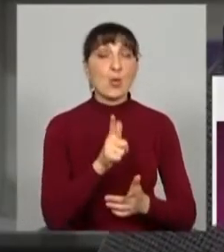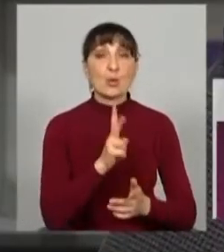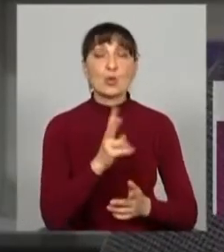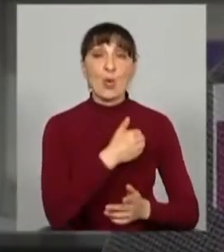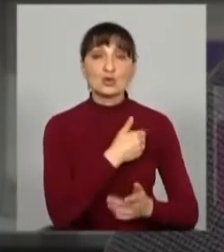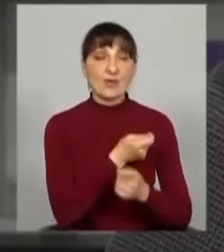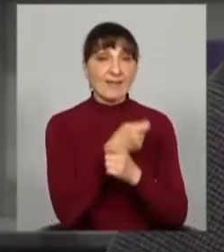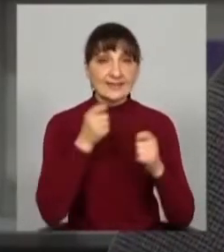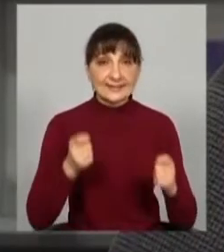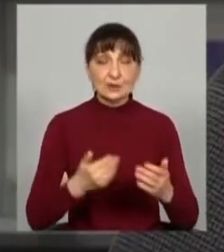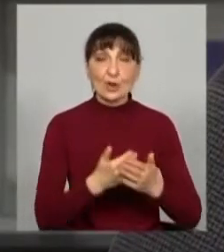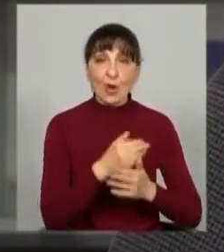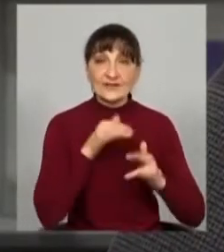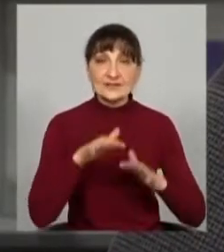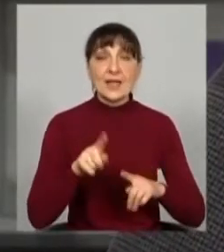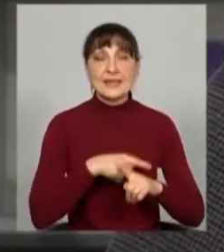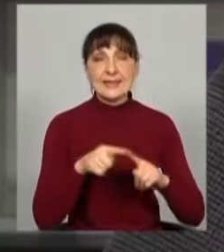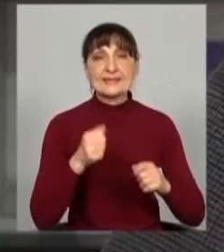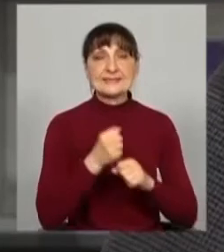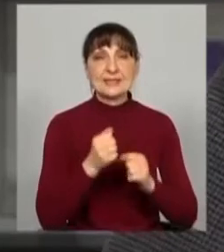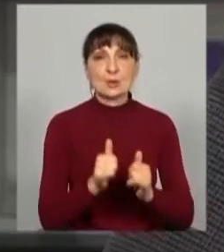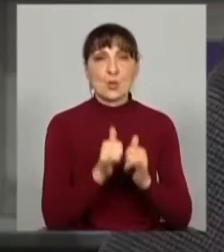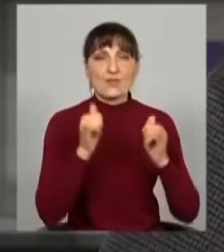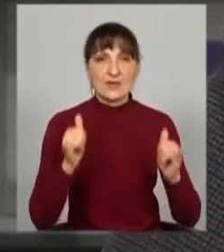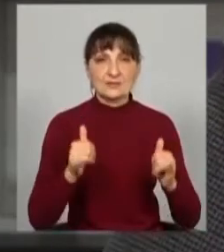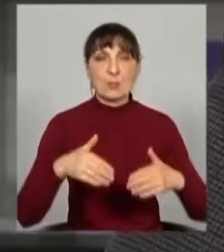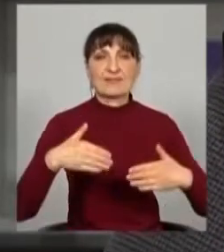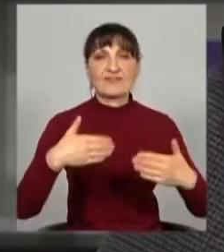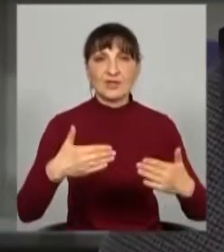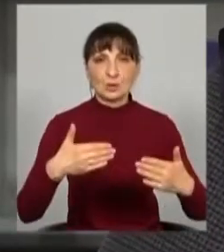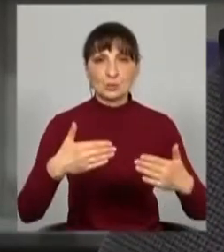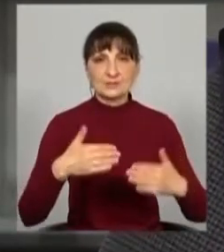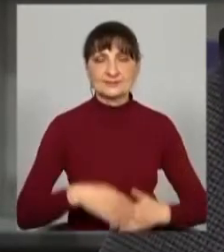свое новое дело или же сделать его более успешным, продвинуть его, развить.